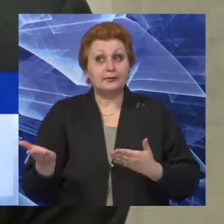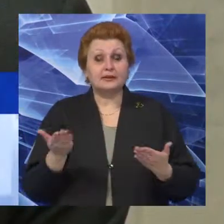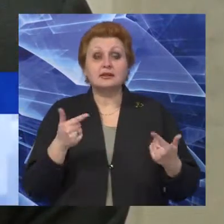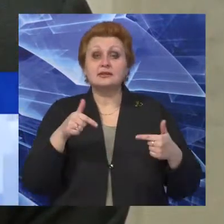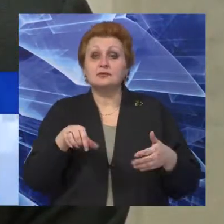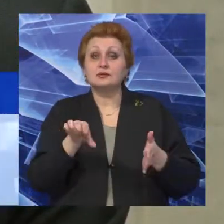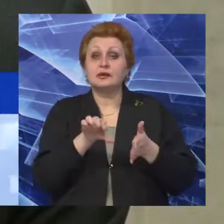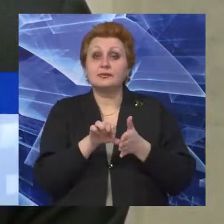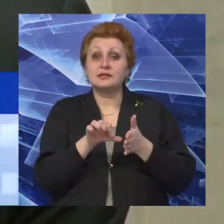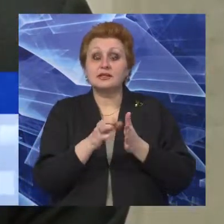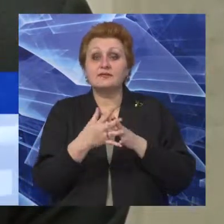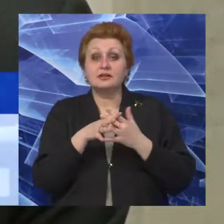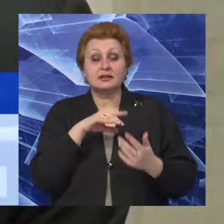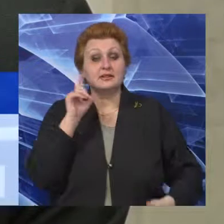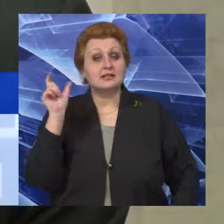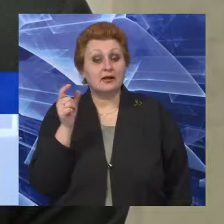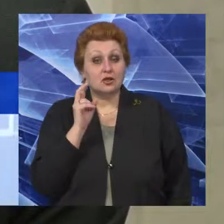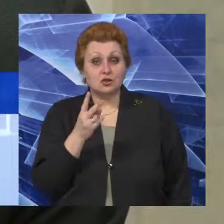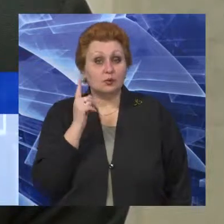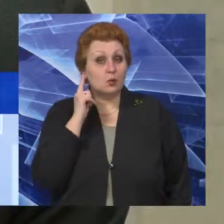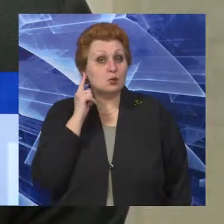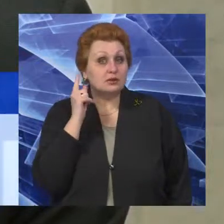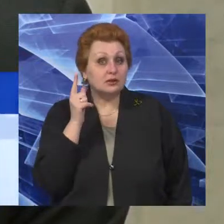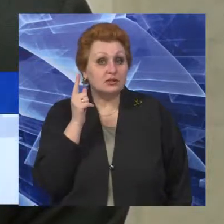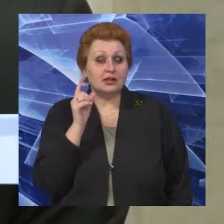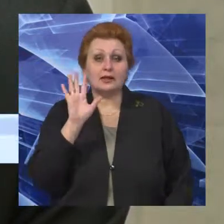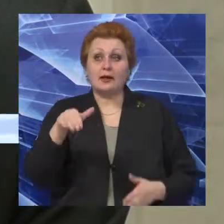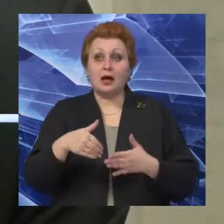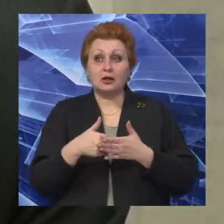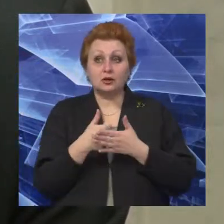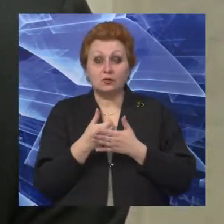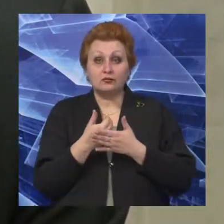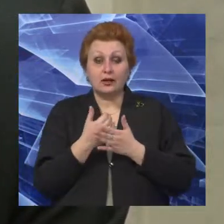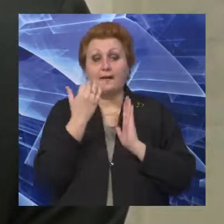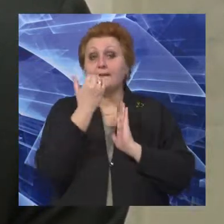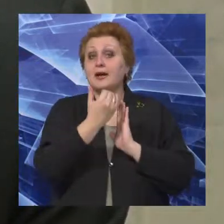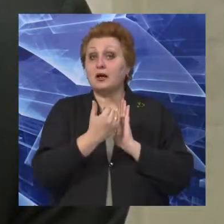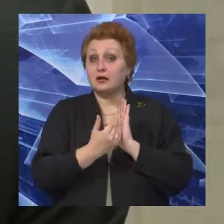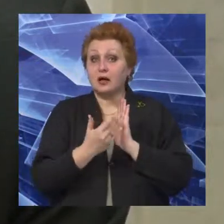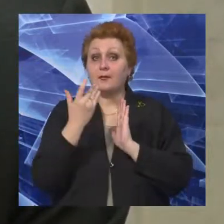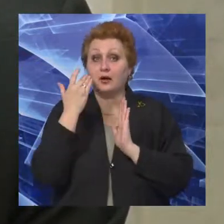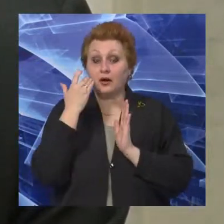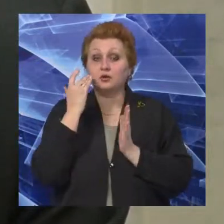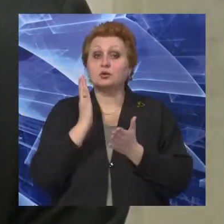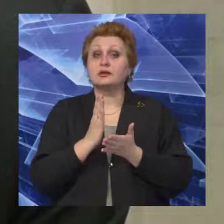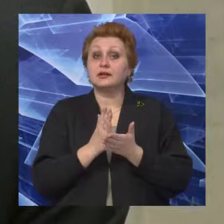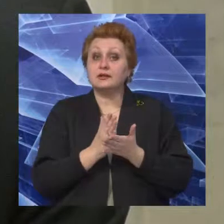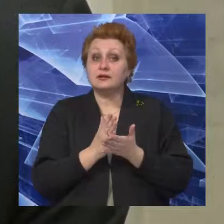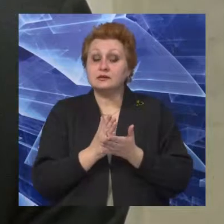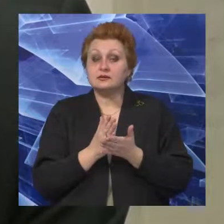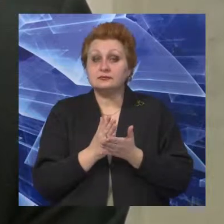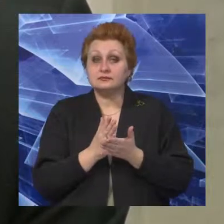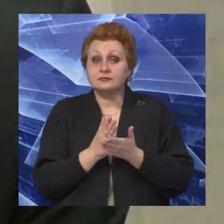сюда и представители сельхозтоваропроизводителей, чтобы они услышали и о новинках, и о новинках программ, которые существуют для того,